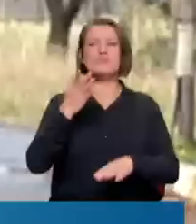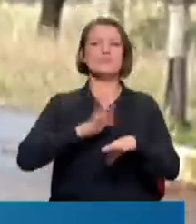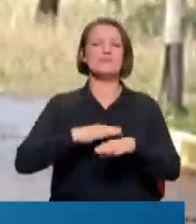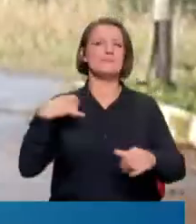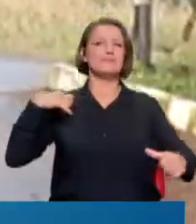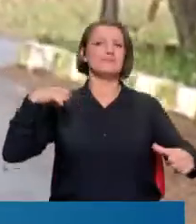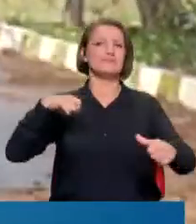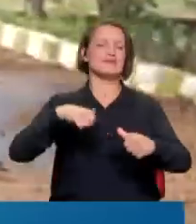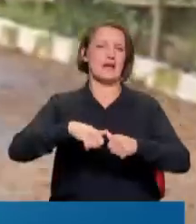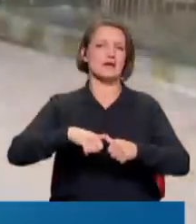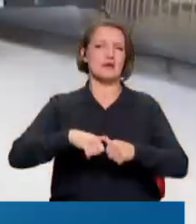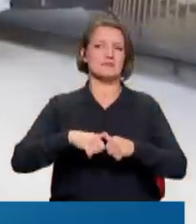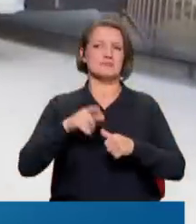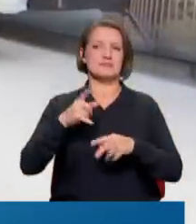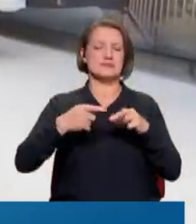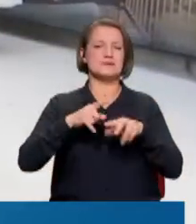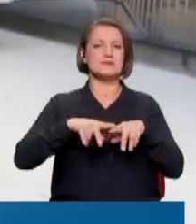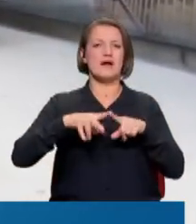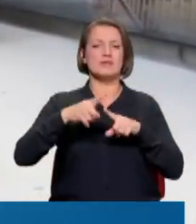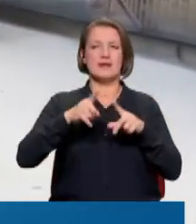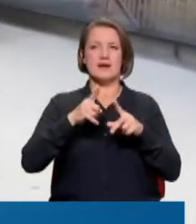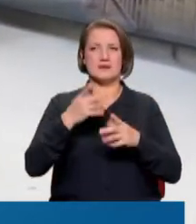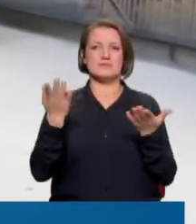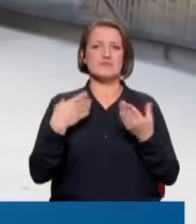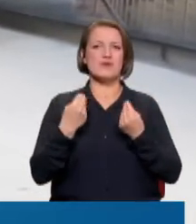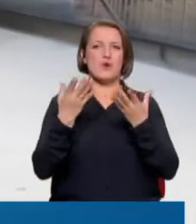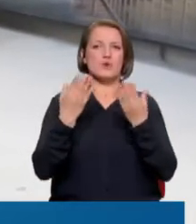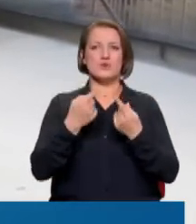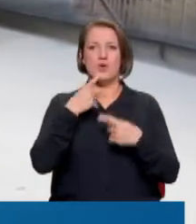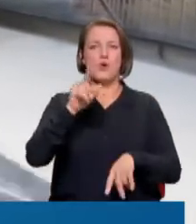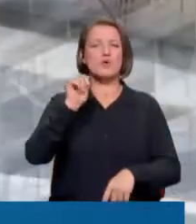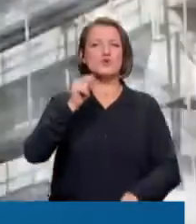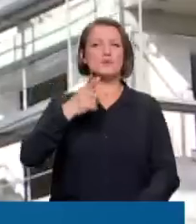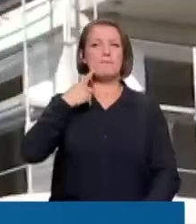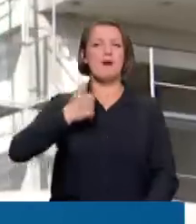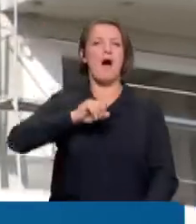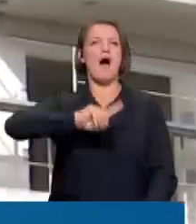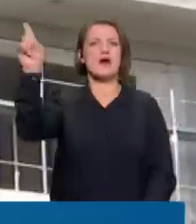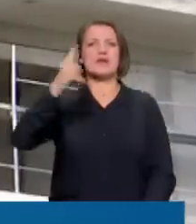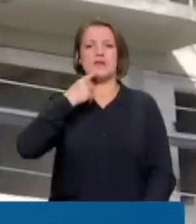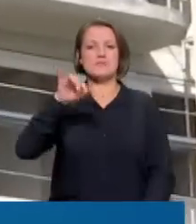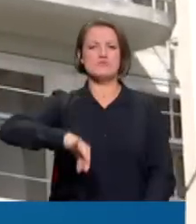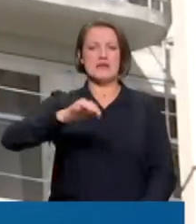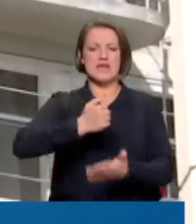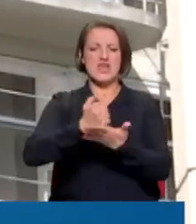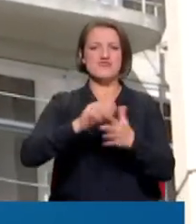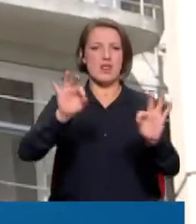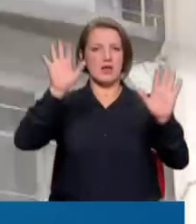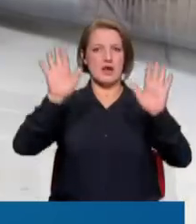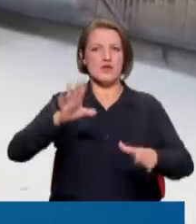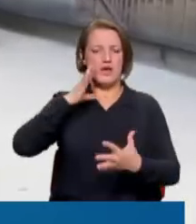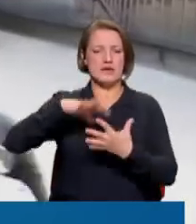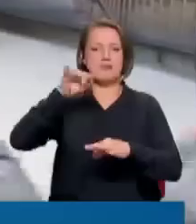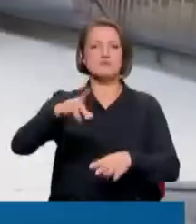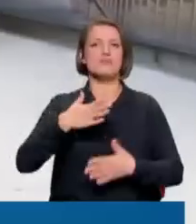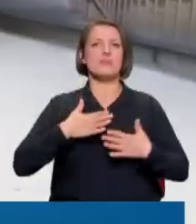tekrar rantı açıyorlar ranta kurban gideceğini söylemiştik o günün Bakanı Hayır demişti Burası dedi yeşil alan kalacak İnsanlar